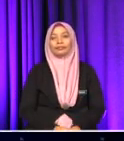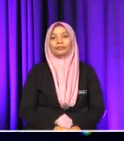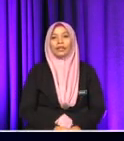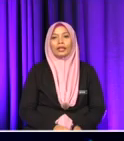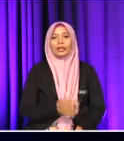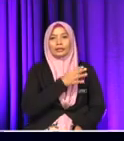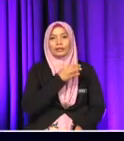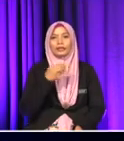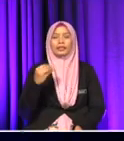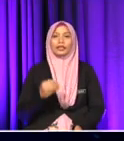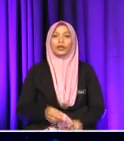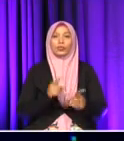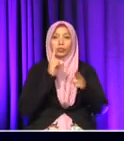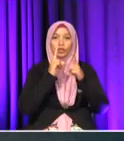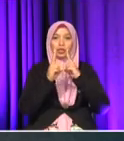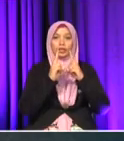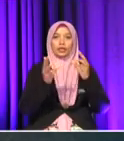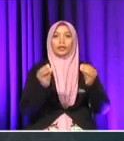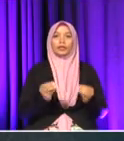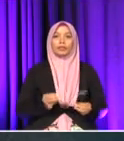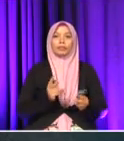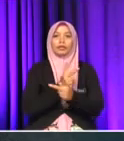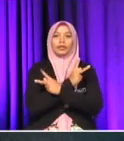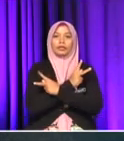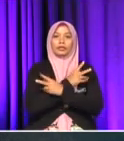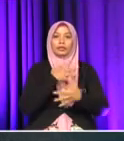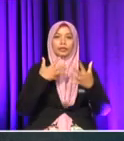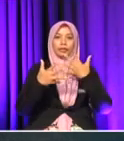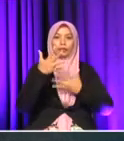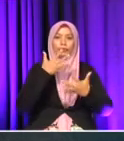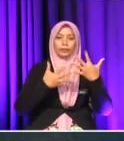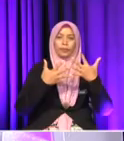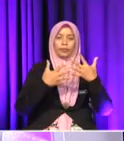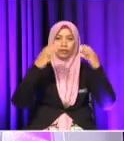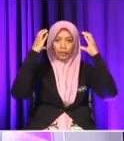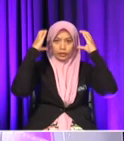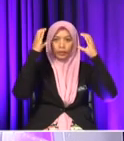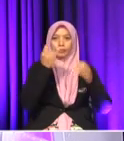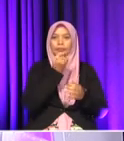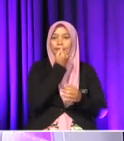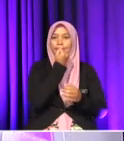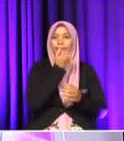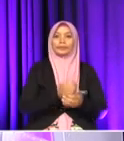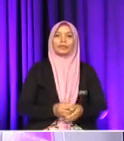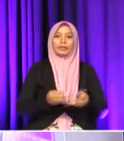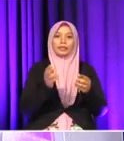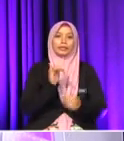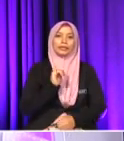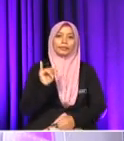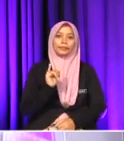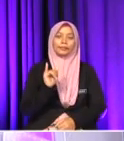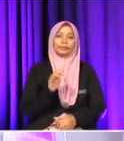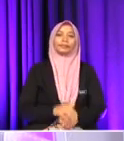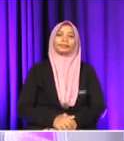dan tentunya kita ingin mengucapkan ribuan terima kasih kepada juru bahasa isyarat kita yaitu Zubaidah Terima kasih